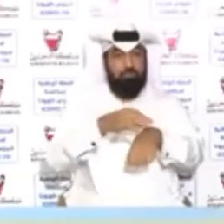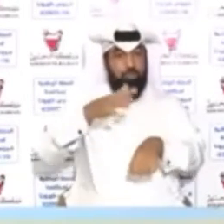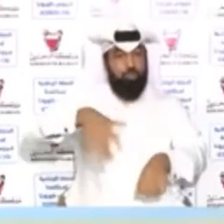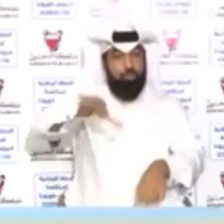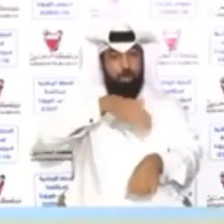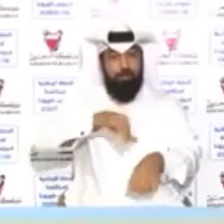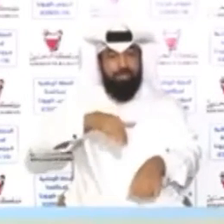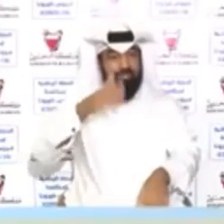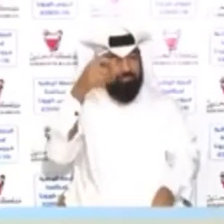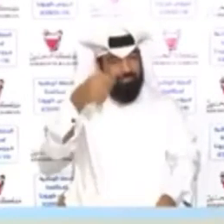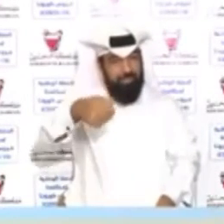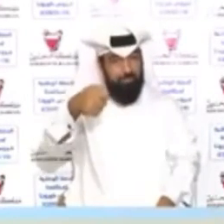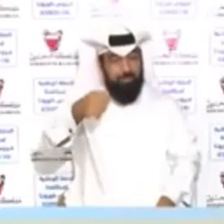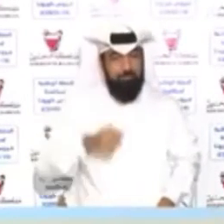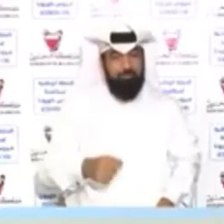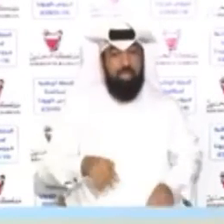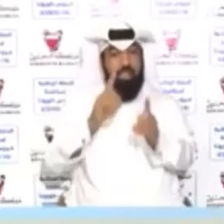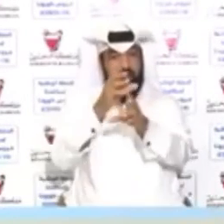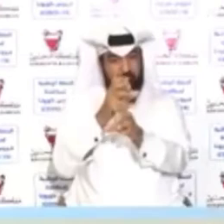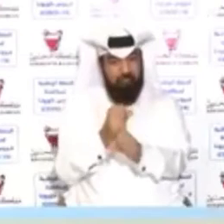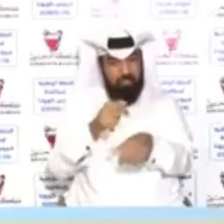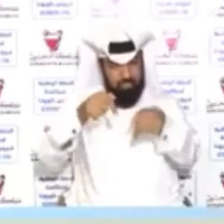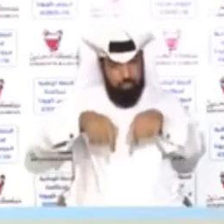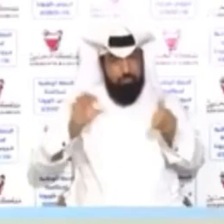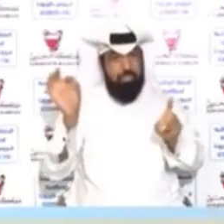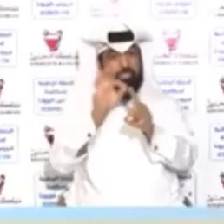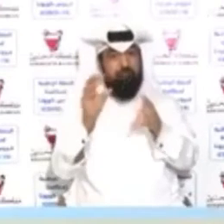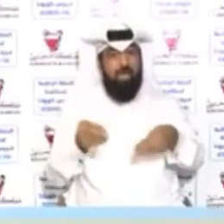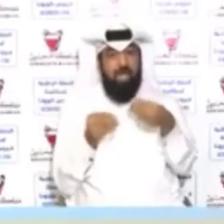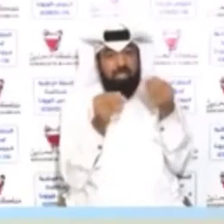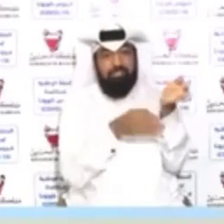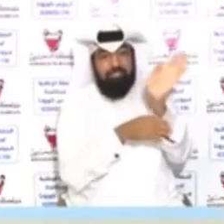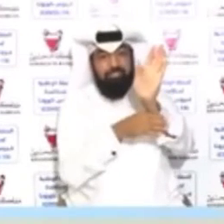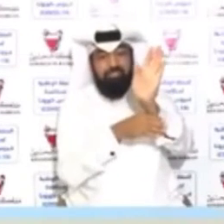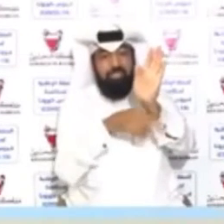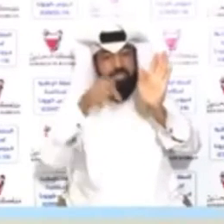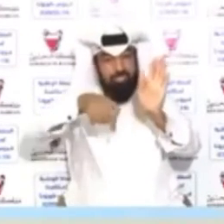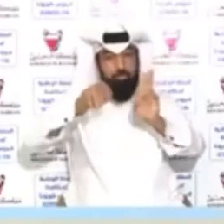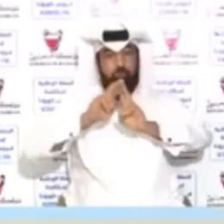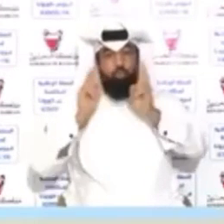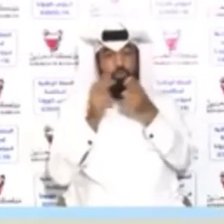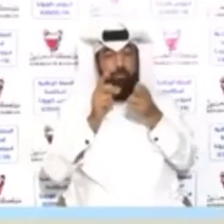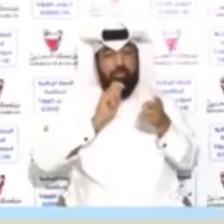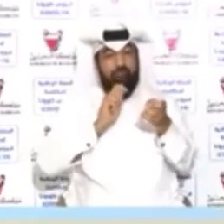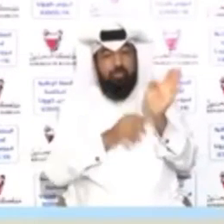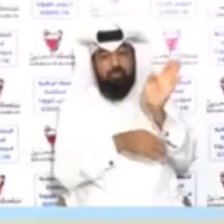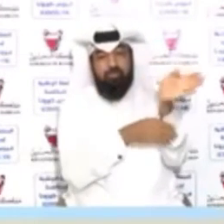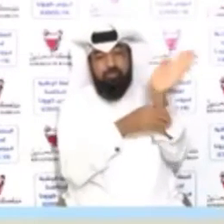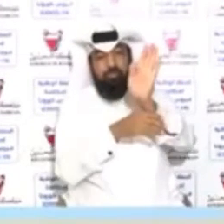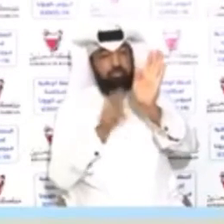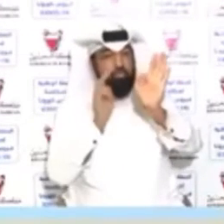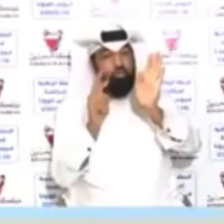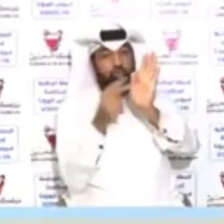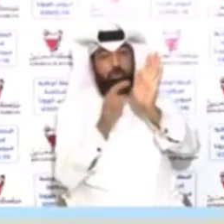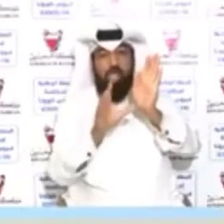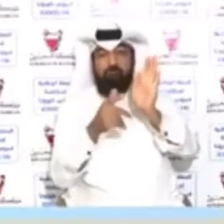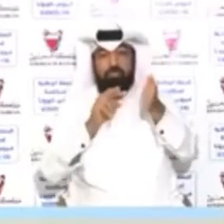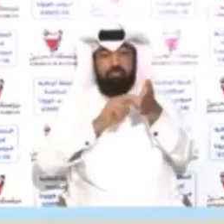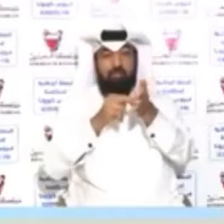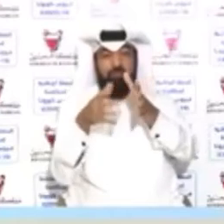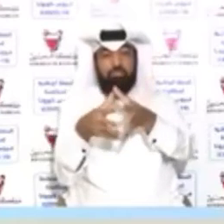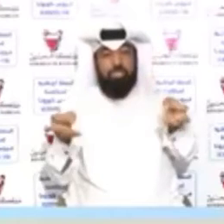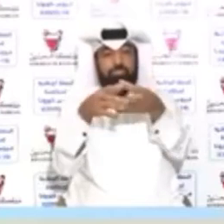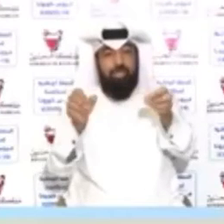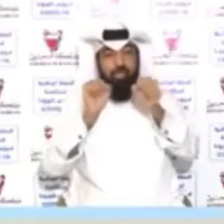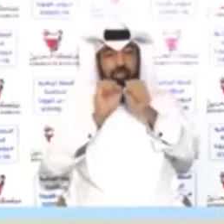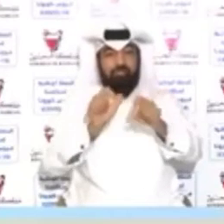الصحفي والذي نهدف من خلاله إلى اطلاعكم على كافة المستجدات للتعامل مع فيروس كورونا كوفيد